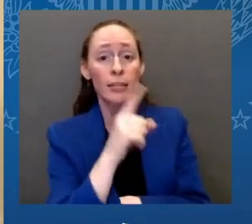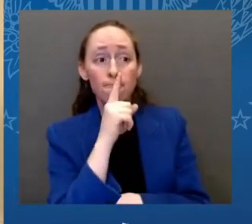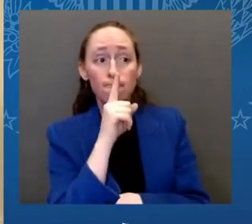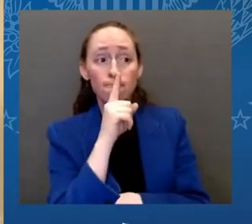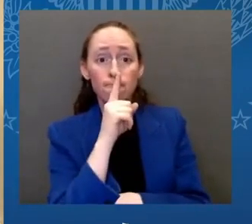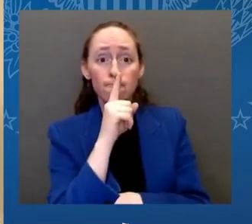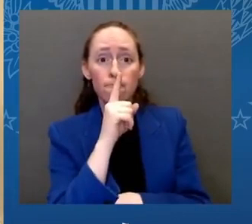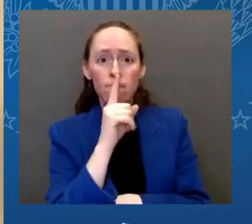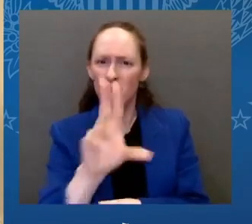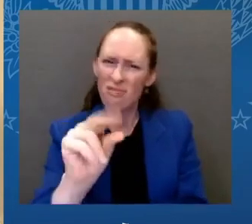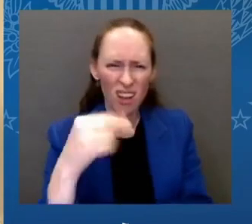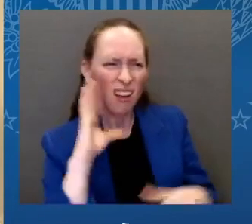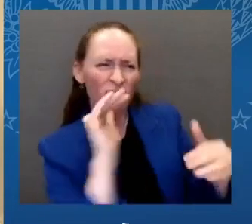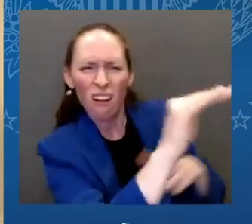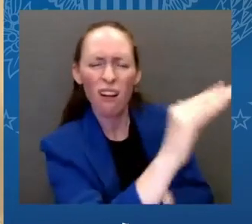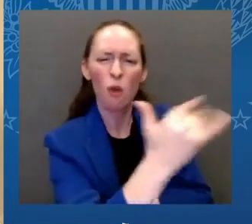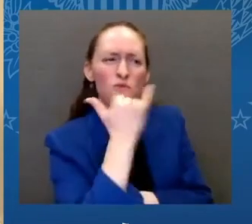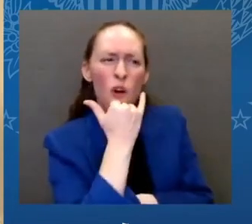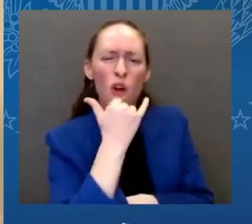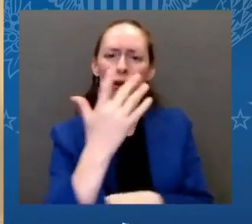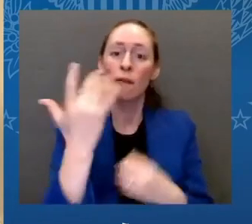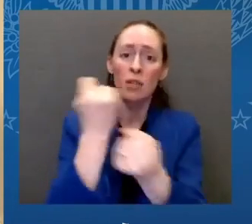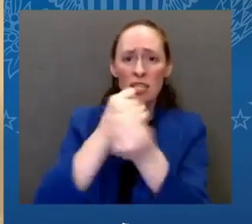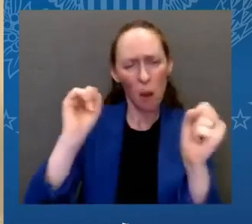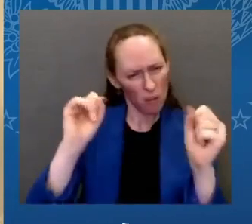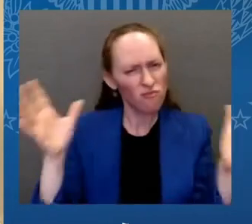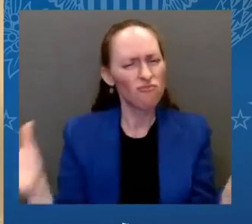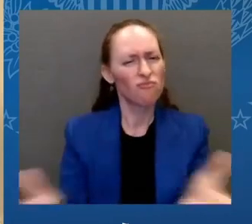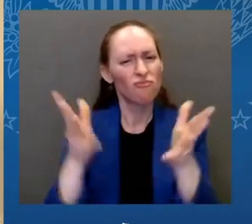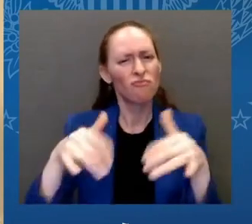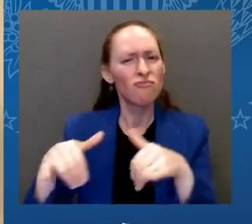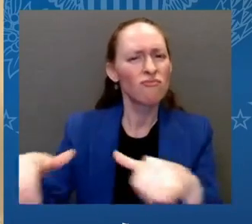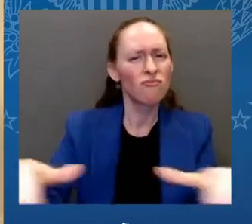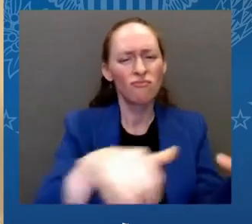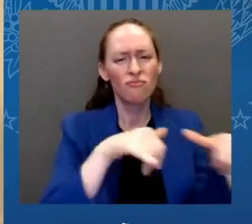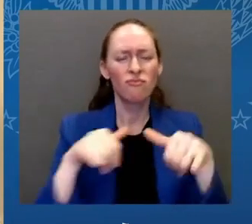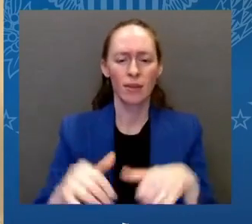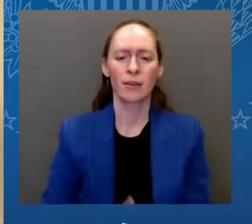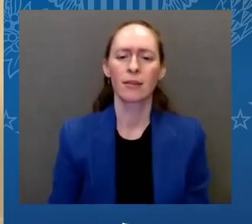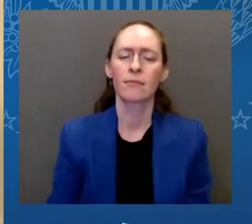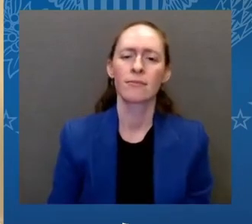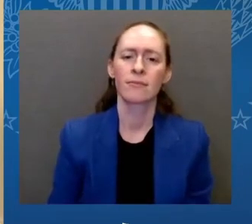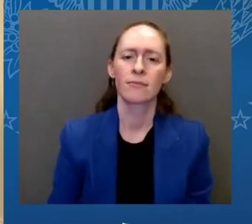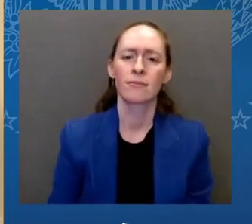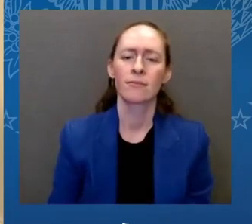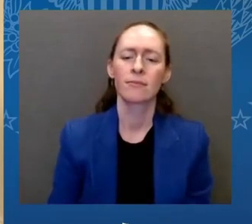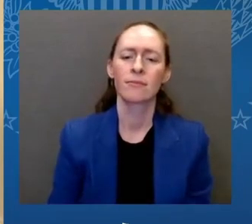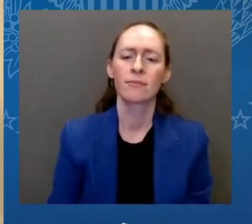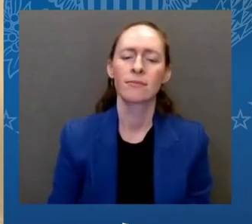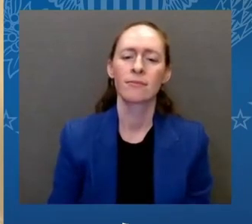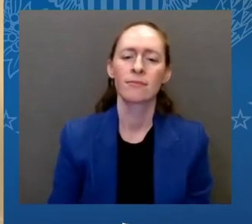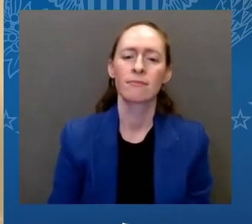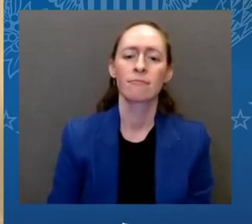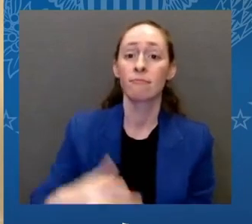протистояти насильству, і це в нашій крові. І коли Путін загрожував Україні,